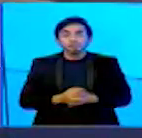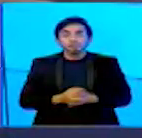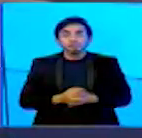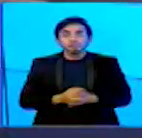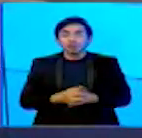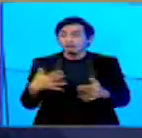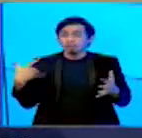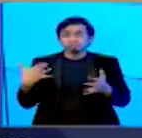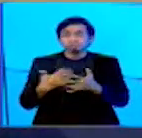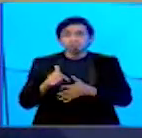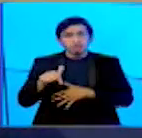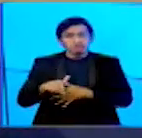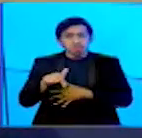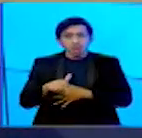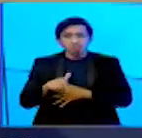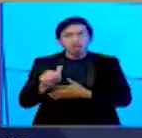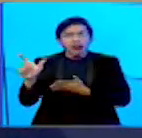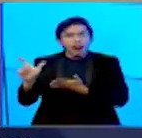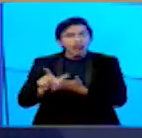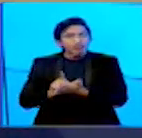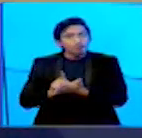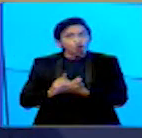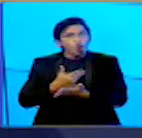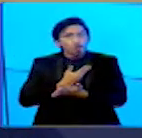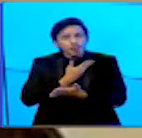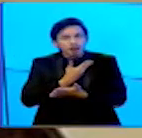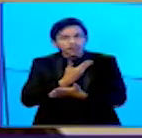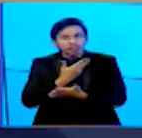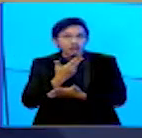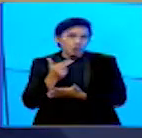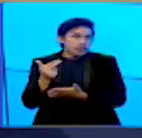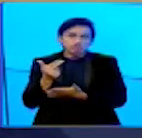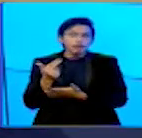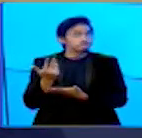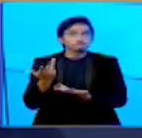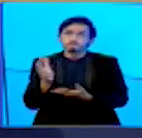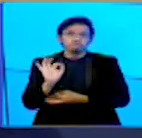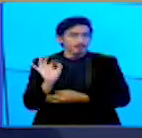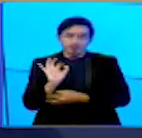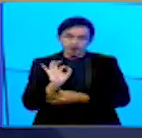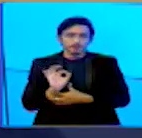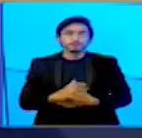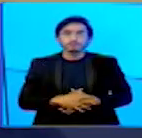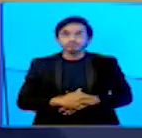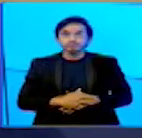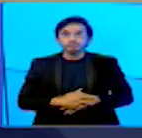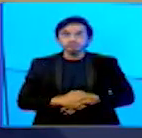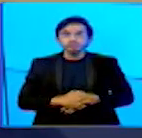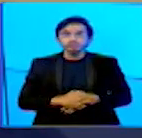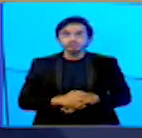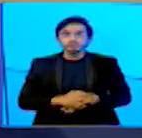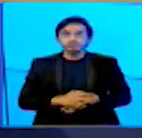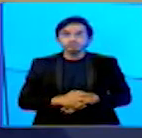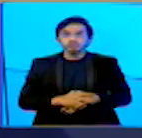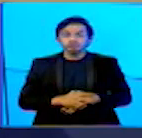kami belum menerima laporan ada WNI yang menjadi korban yang jelas pagi ini kami baru dapat